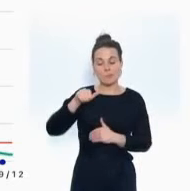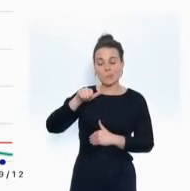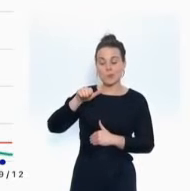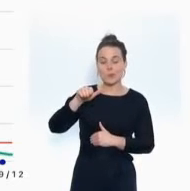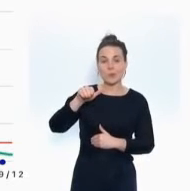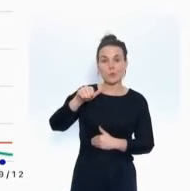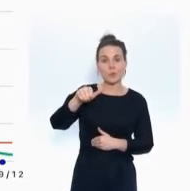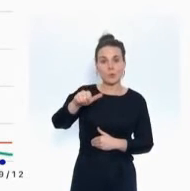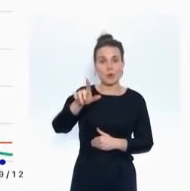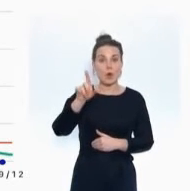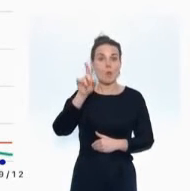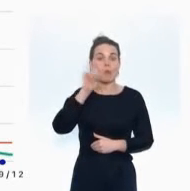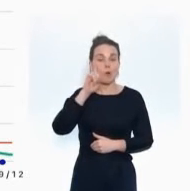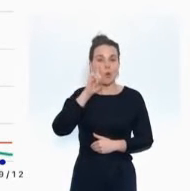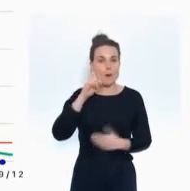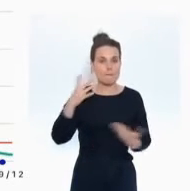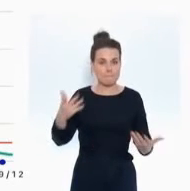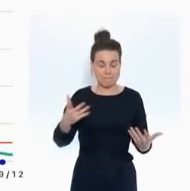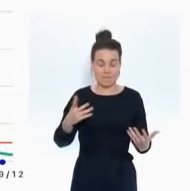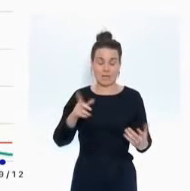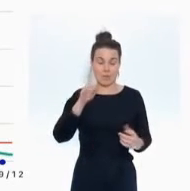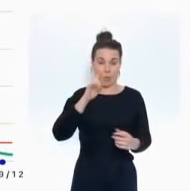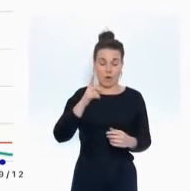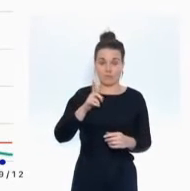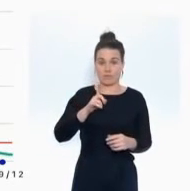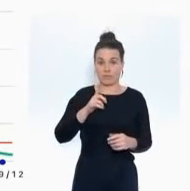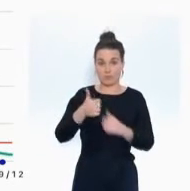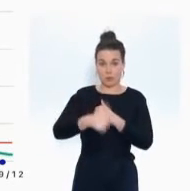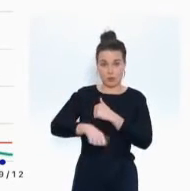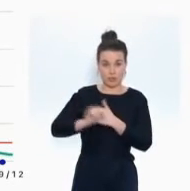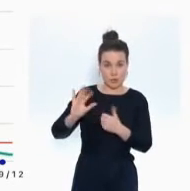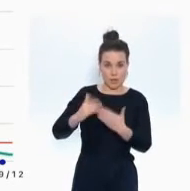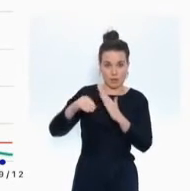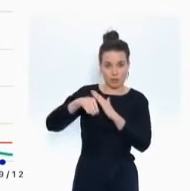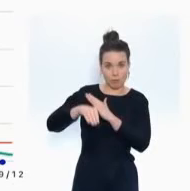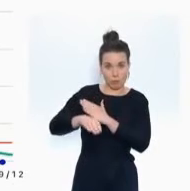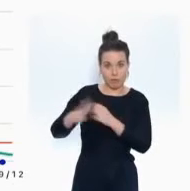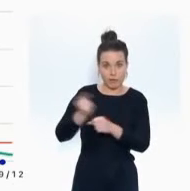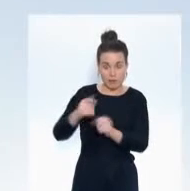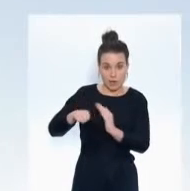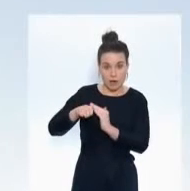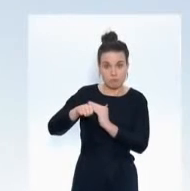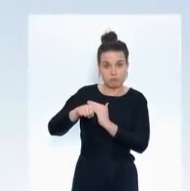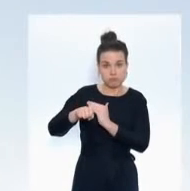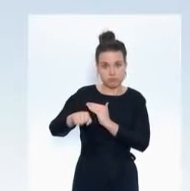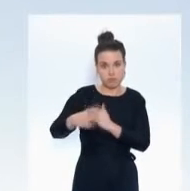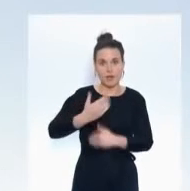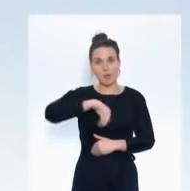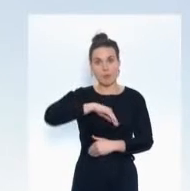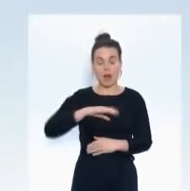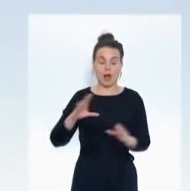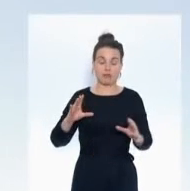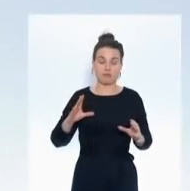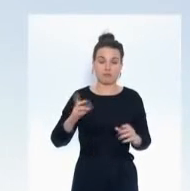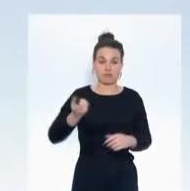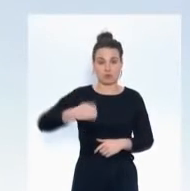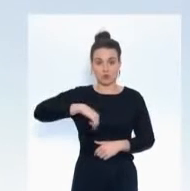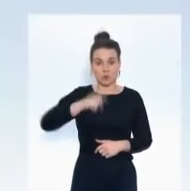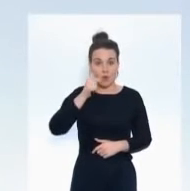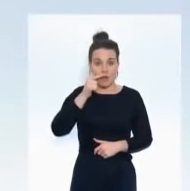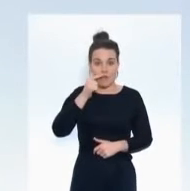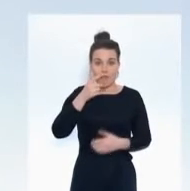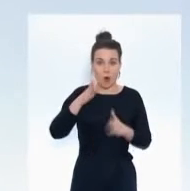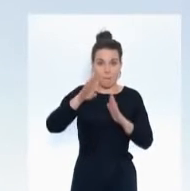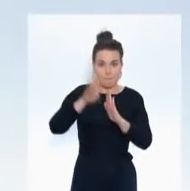est-ce que ça a arrêté de baisser après des semaines de diminution? Le relâchement collectif, sans doute. Un brassage plus important